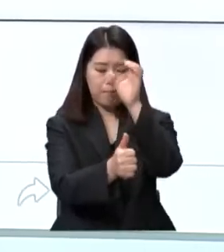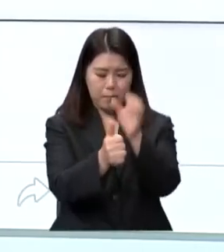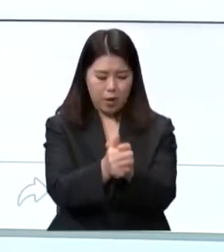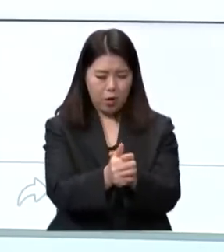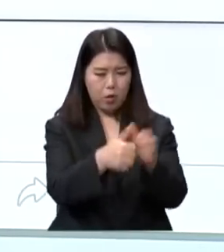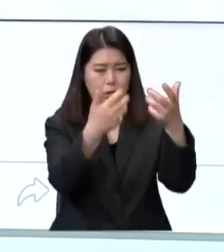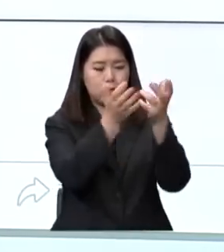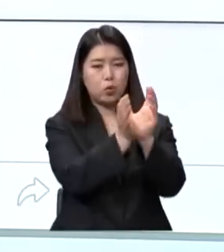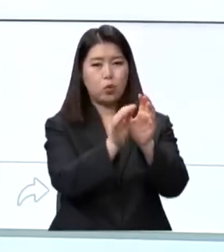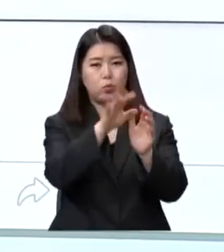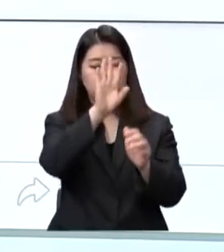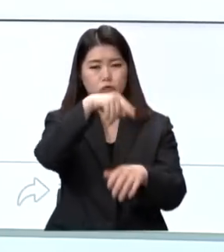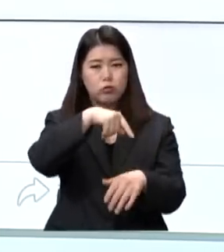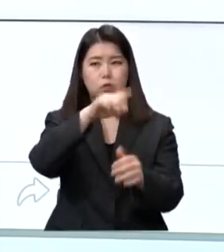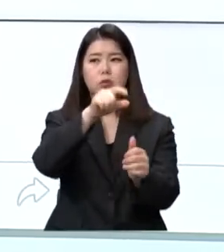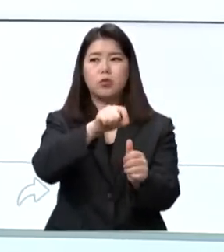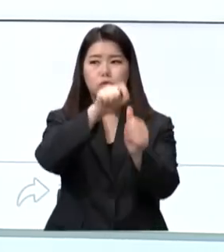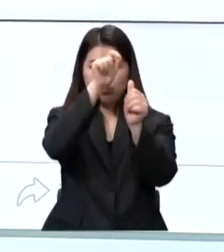선출이다